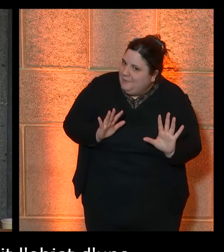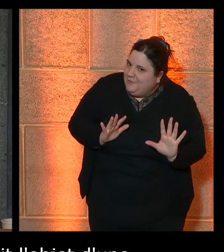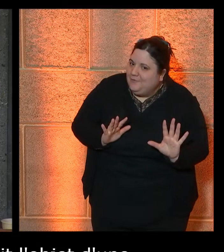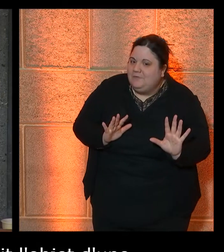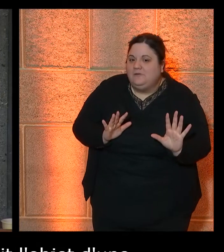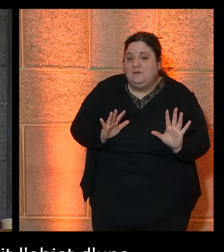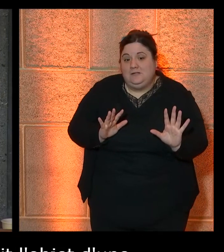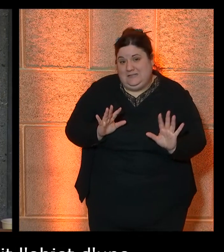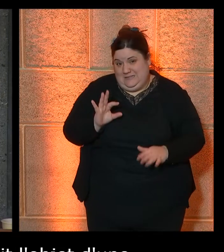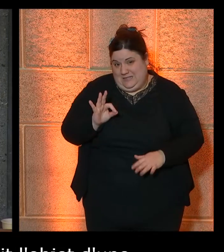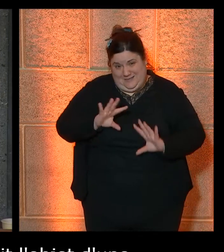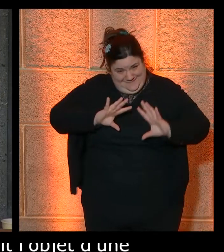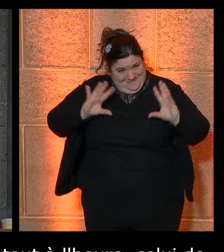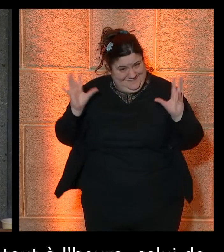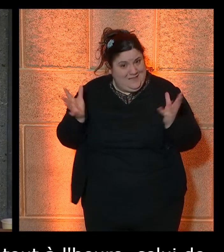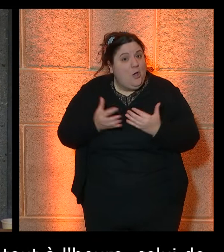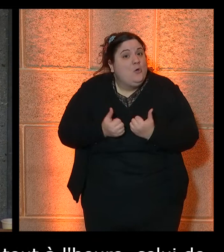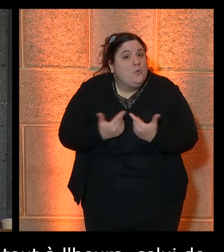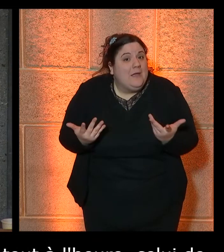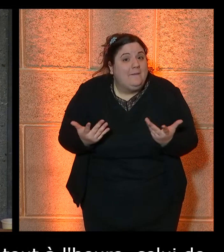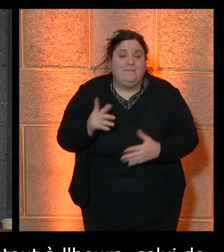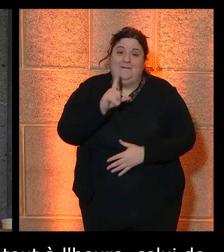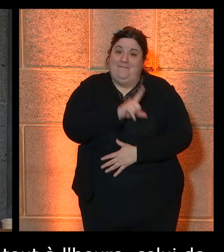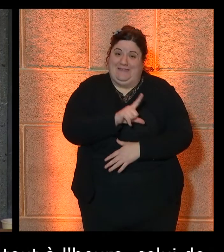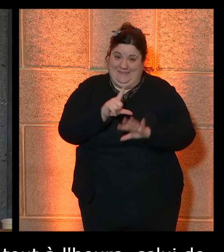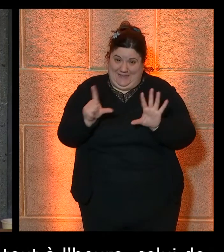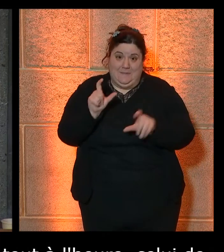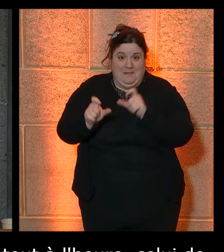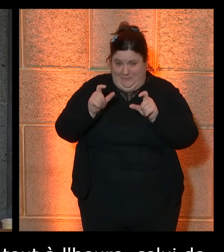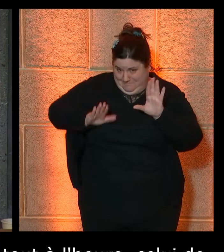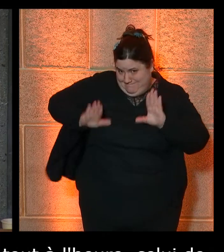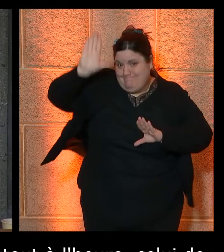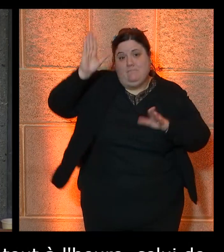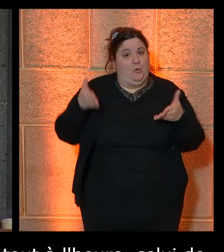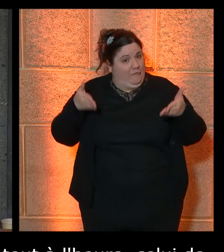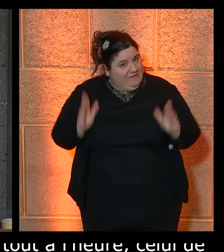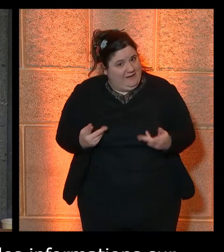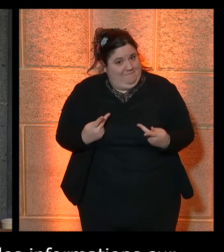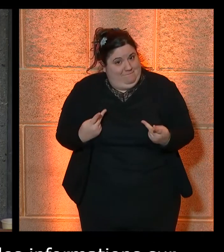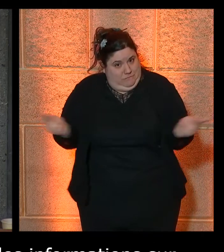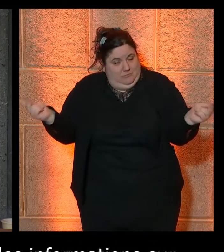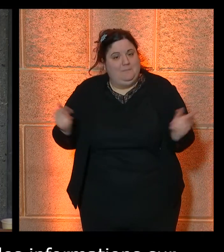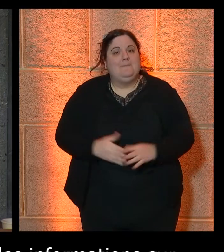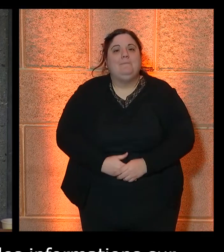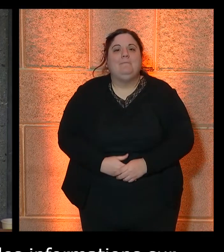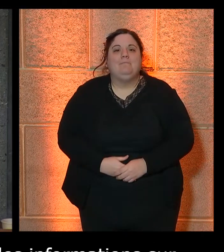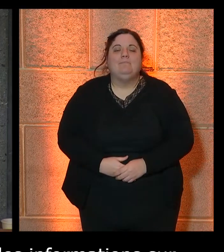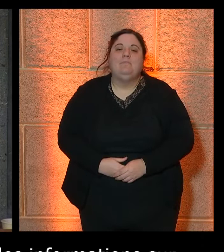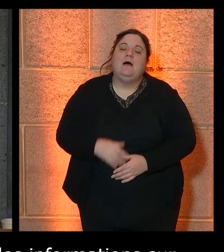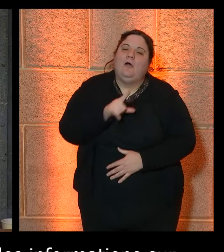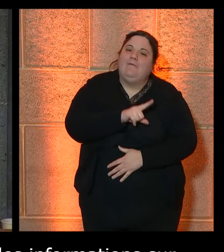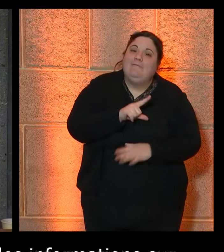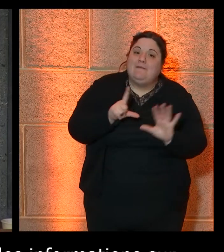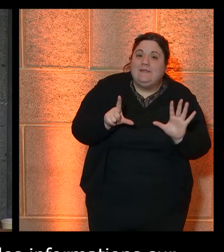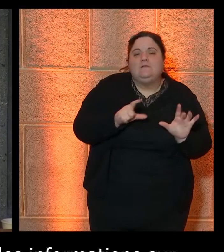en fait, il y a 27 candidats aujourd'hui déclarés. Et donc ces 27, donc certains évidemment sont plus